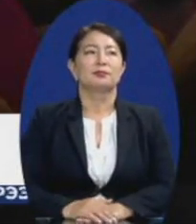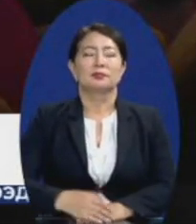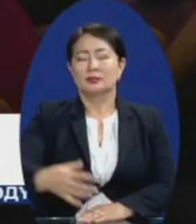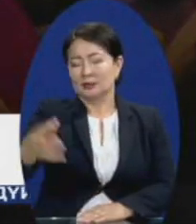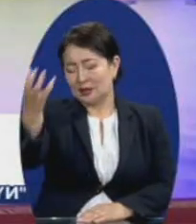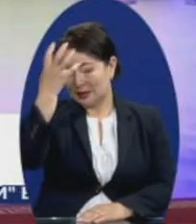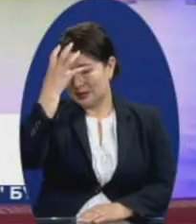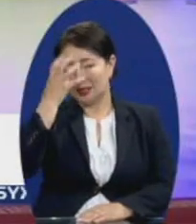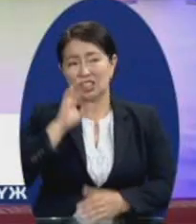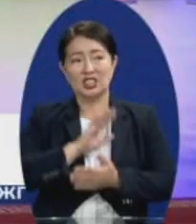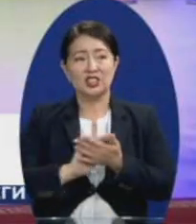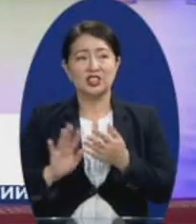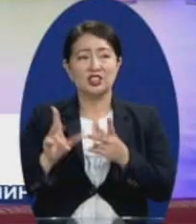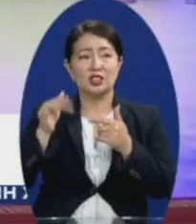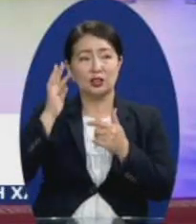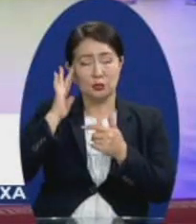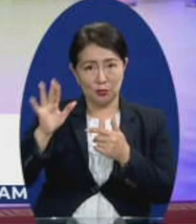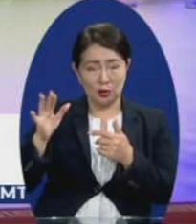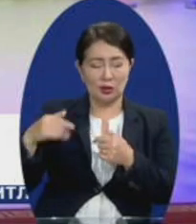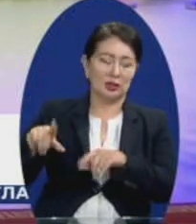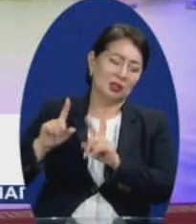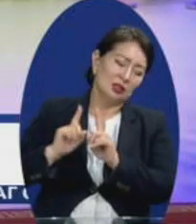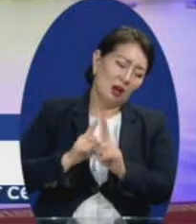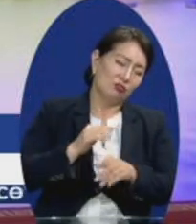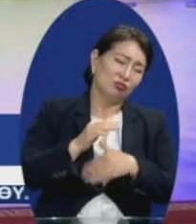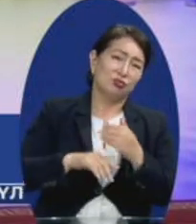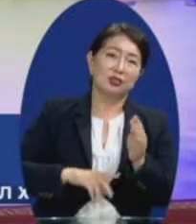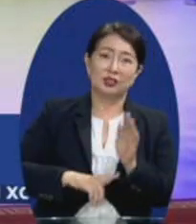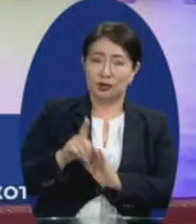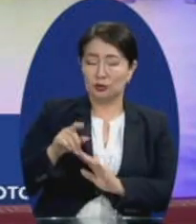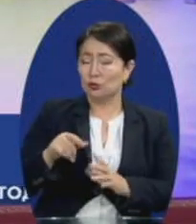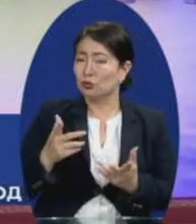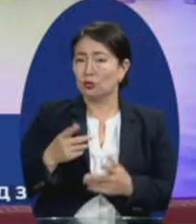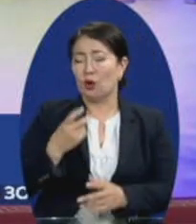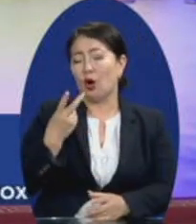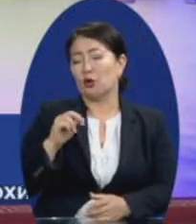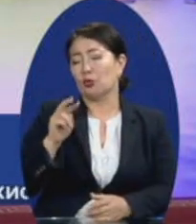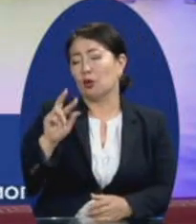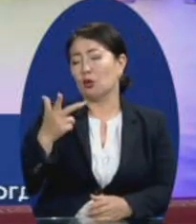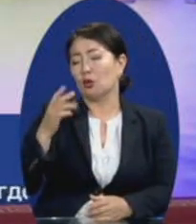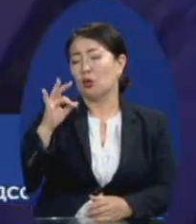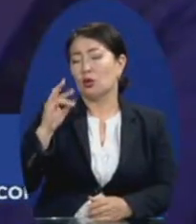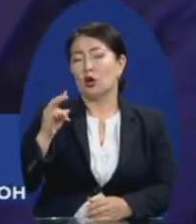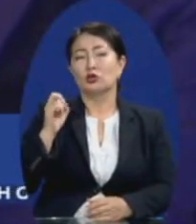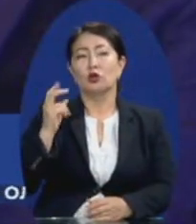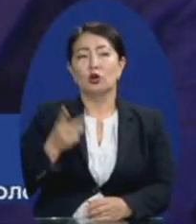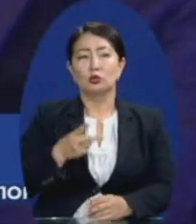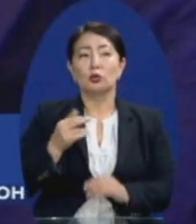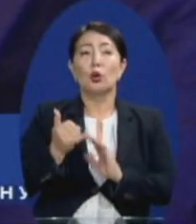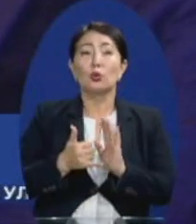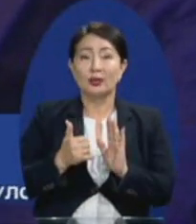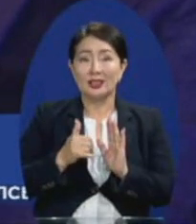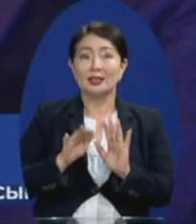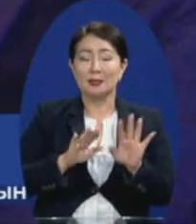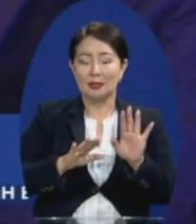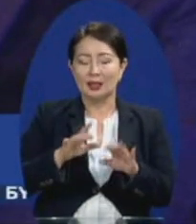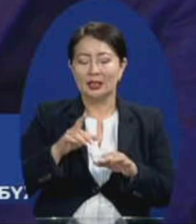Засгийн газар шин зэрэгэлтийн бодлогыг хэрэгжүүлж эхэлснээр 2023 оны 2 дугаар улирлын байдлаар эдийн